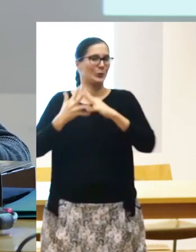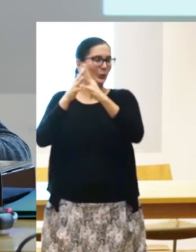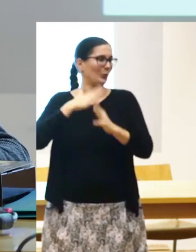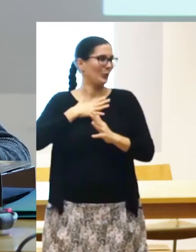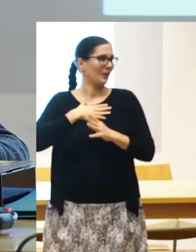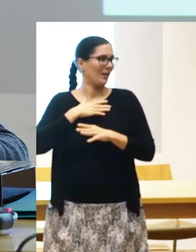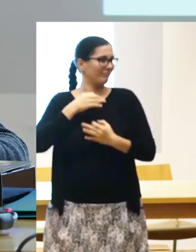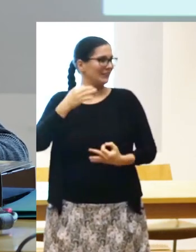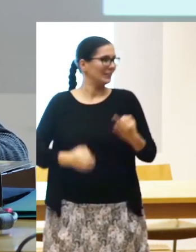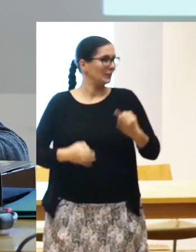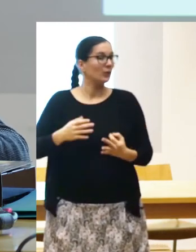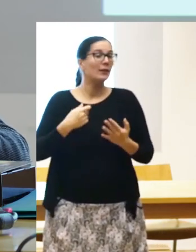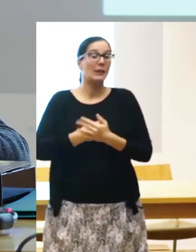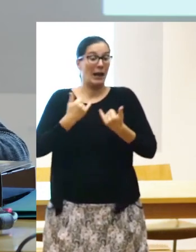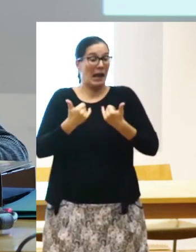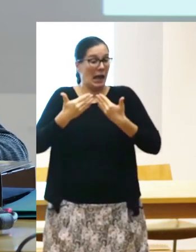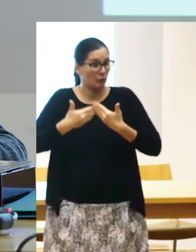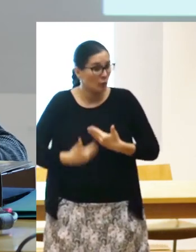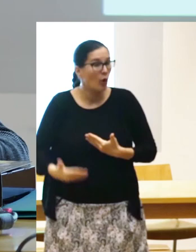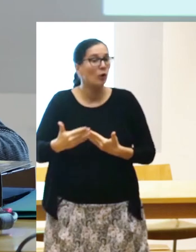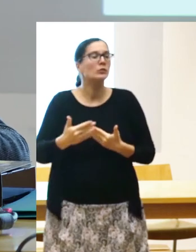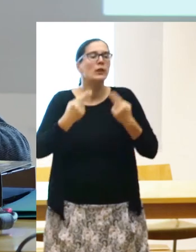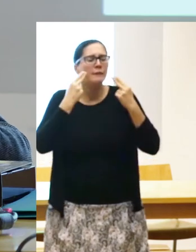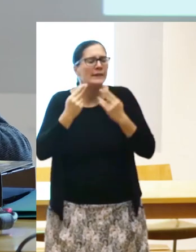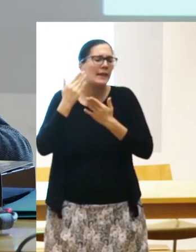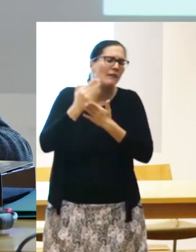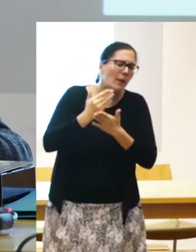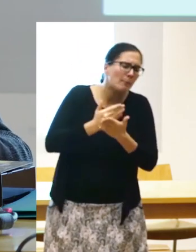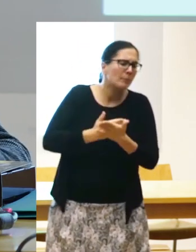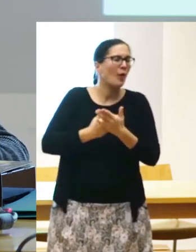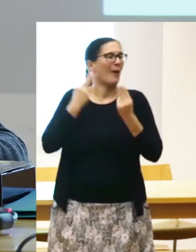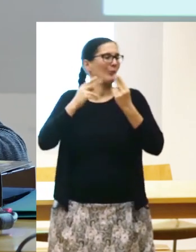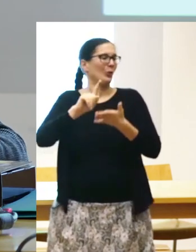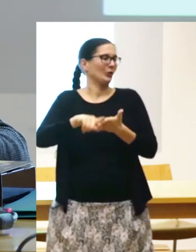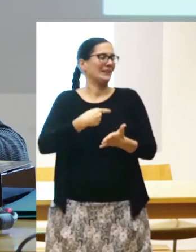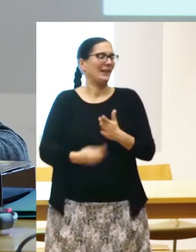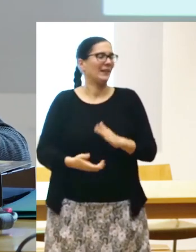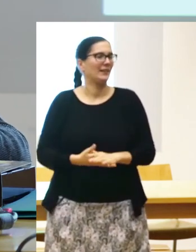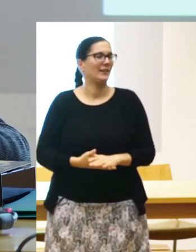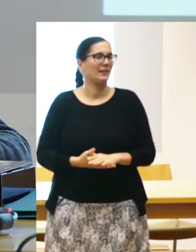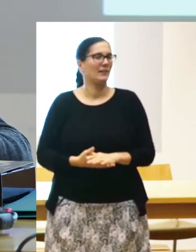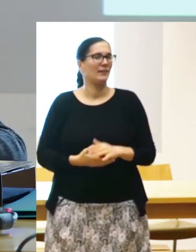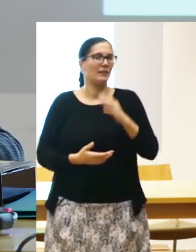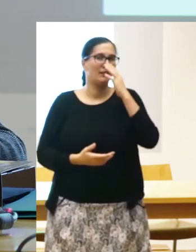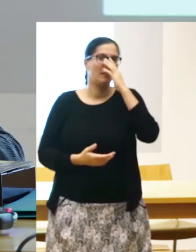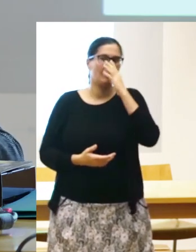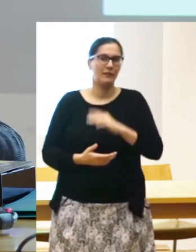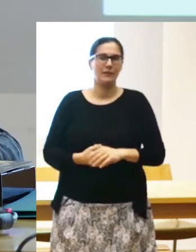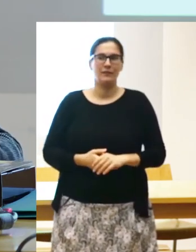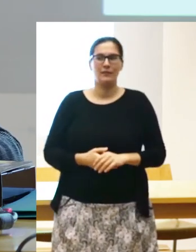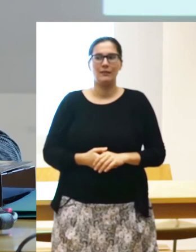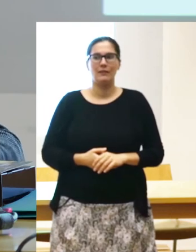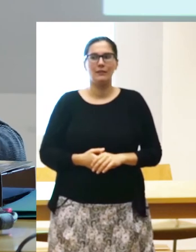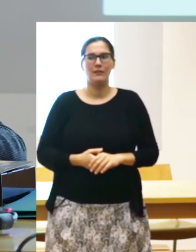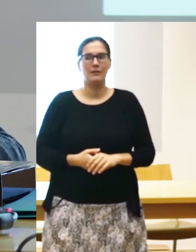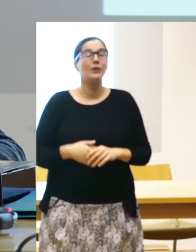letošním roce ani tak výstavní program, velká jména, ale pod rouškou některých